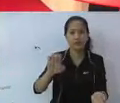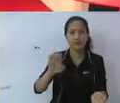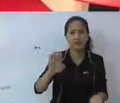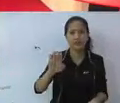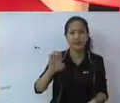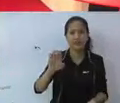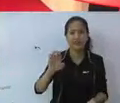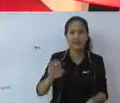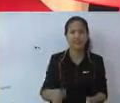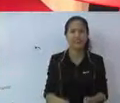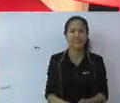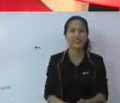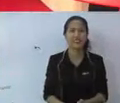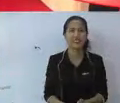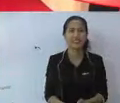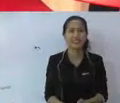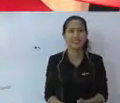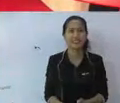Testing 1, 2, 3.